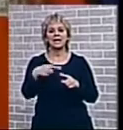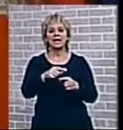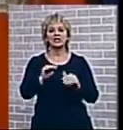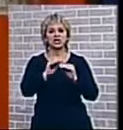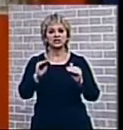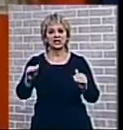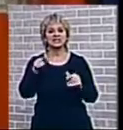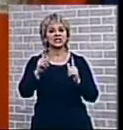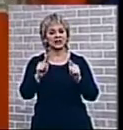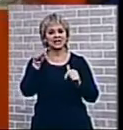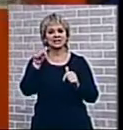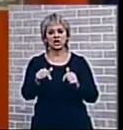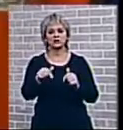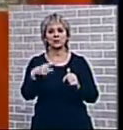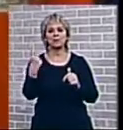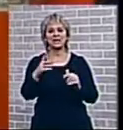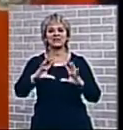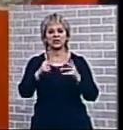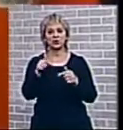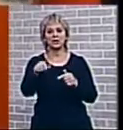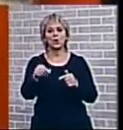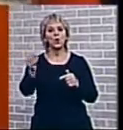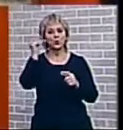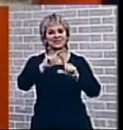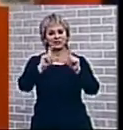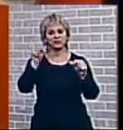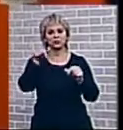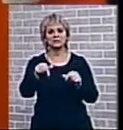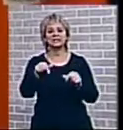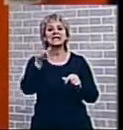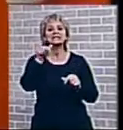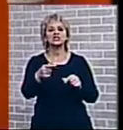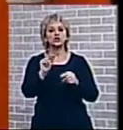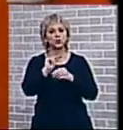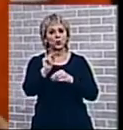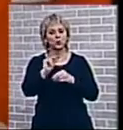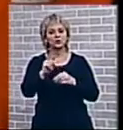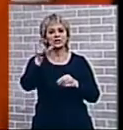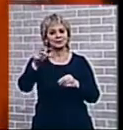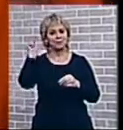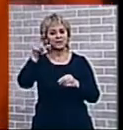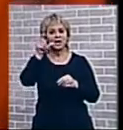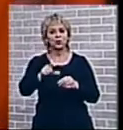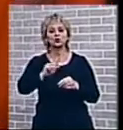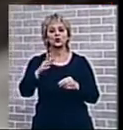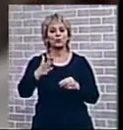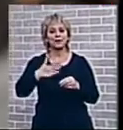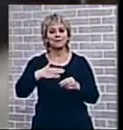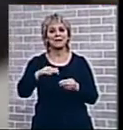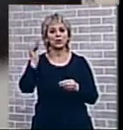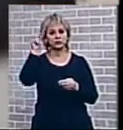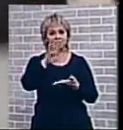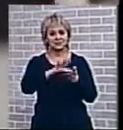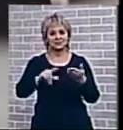детский, настоящий, первый в мире умный вуз. Здесь нас учат педагоги, чтобы мы не дули